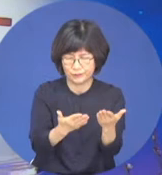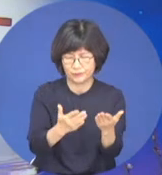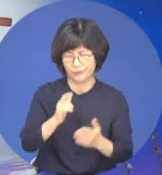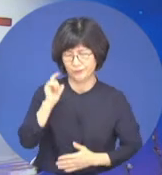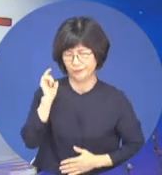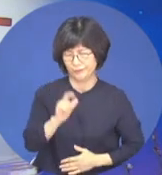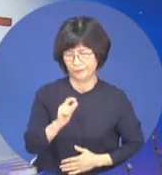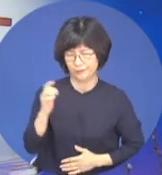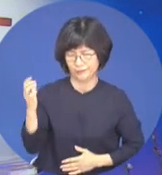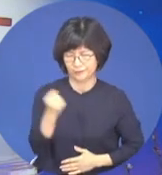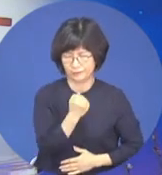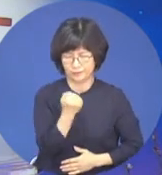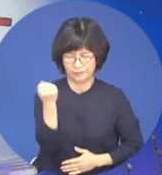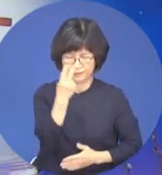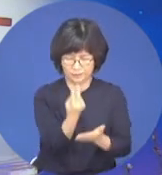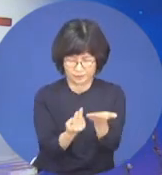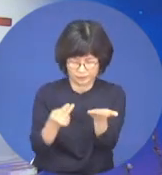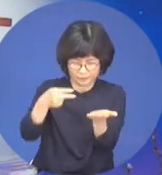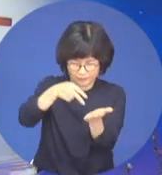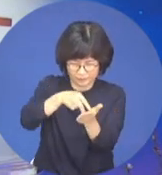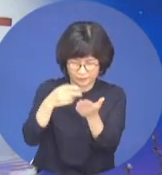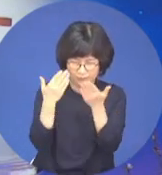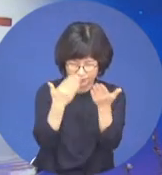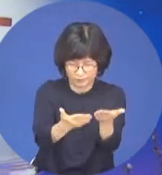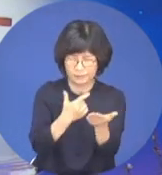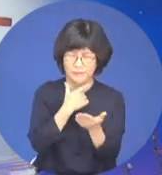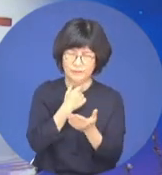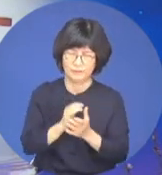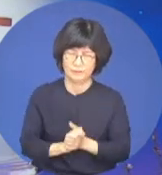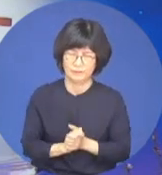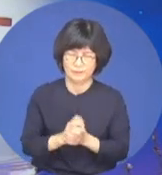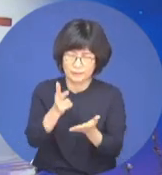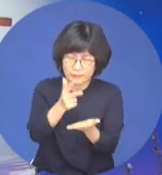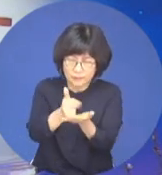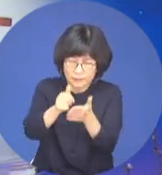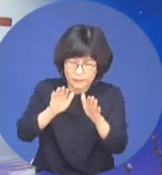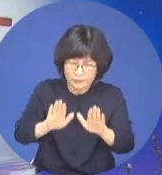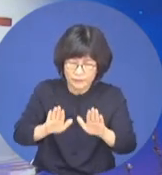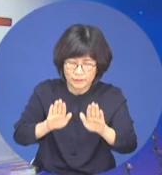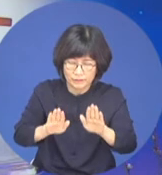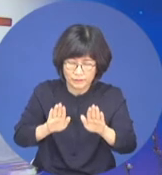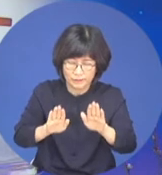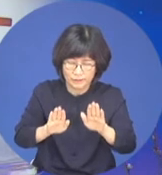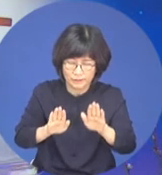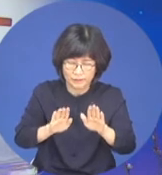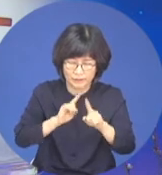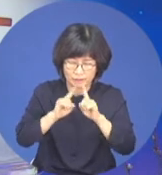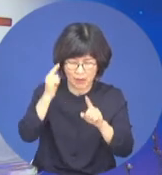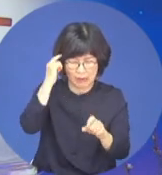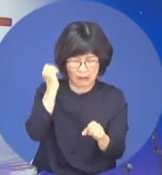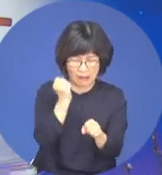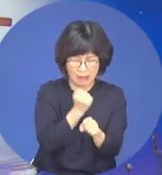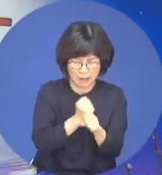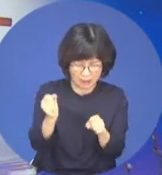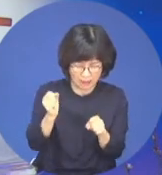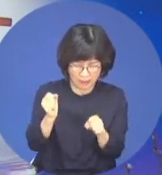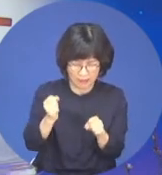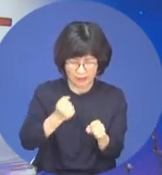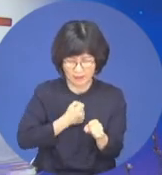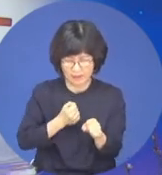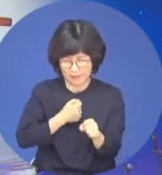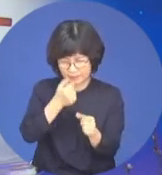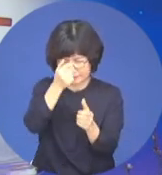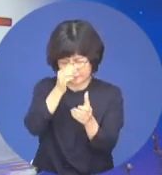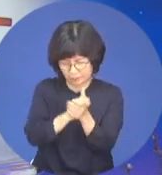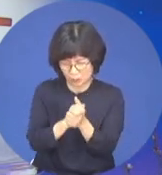다시 일으켜 주시기를 원합니다. 주님, 오늘도 말할 수 없는 탄식의 기도 제목을 가지고 올라온 가족도